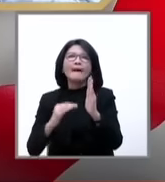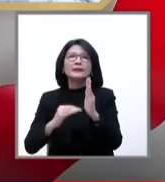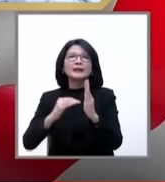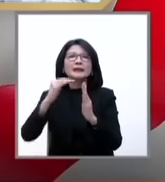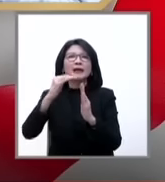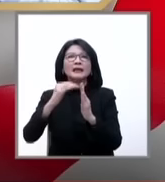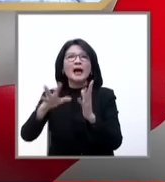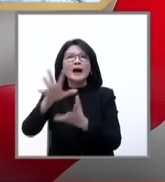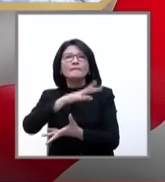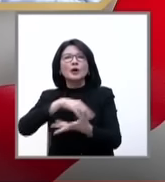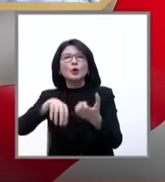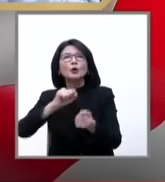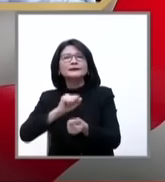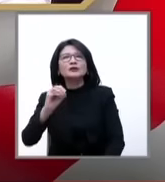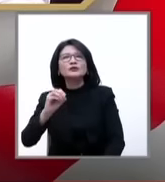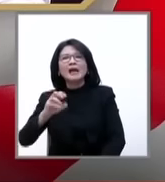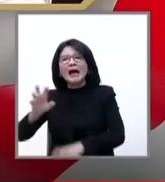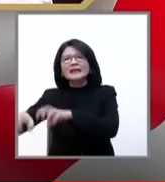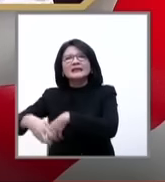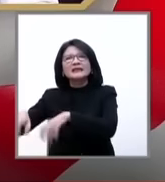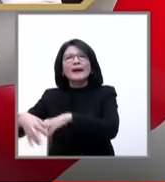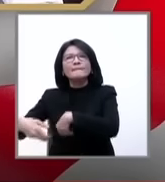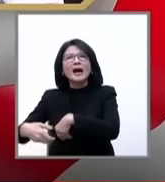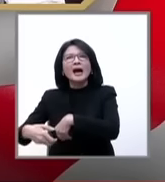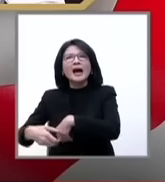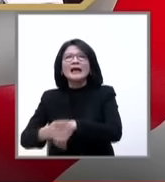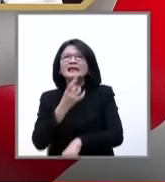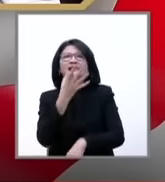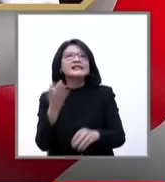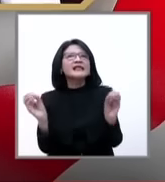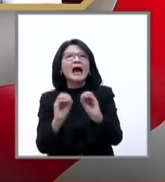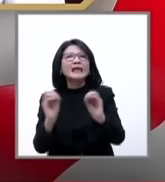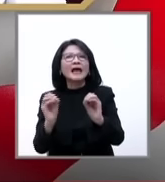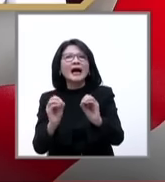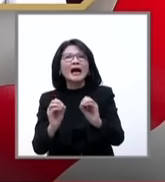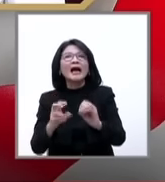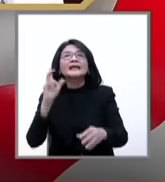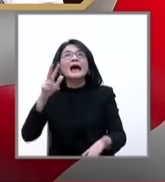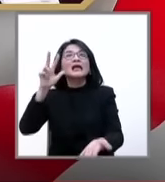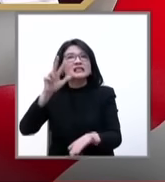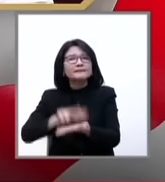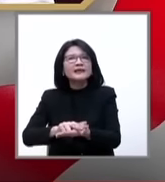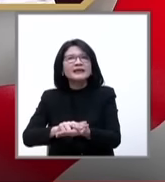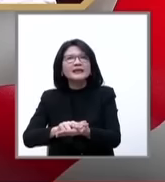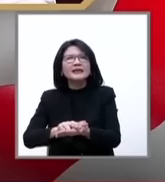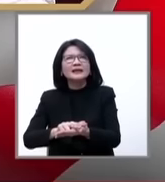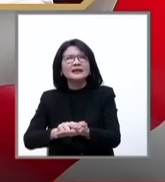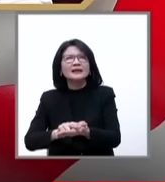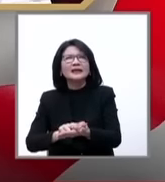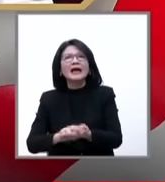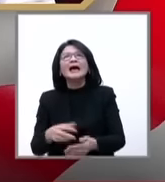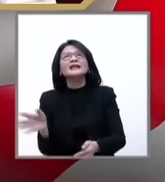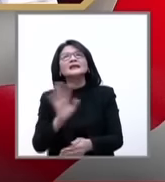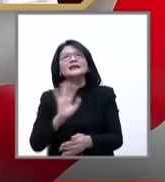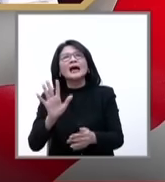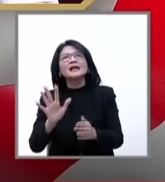dengan tugas jabatannya sebagai wakil presiden penting itu dibawa dan penting itu dijelaskan. Hanya Pak Mahfud yang